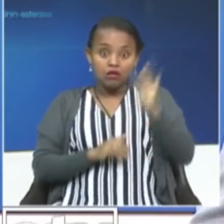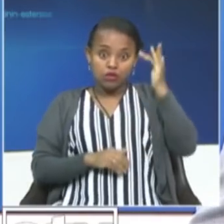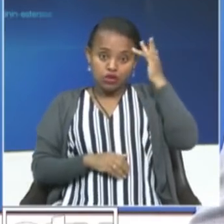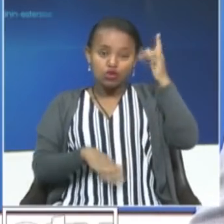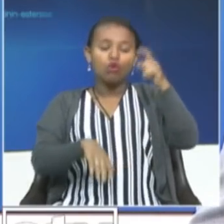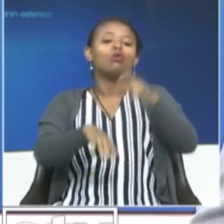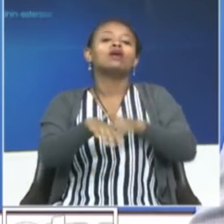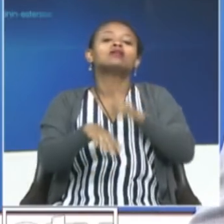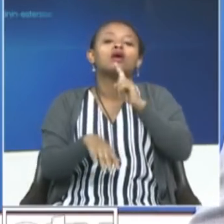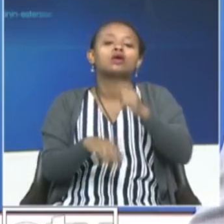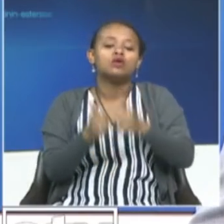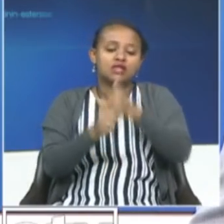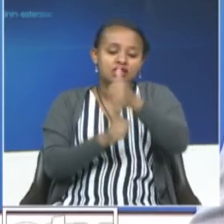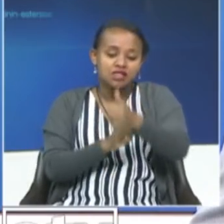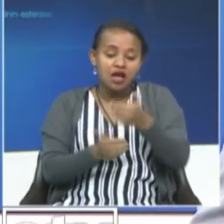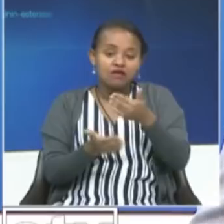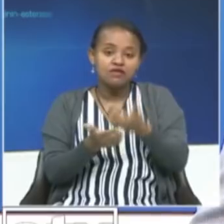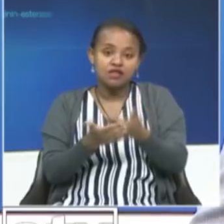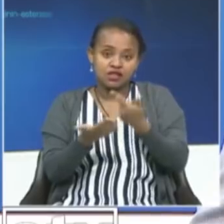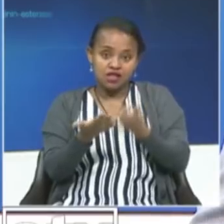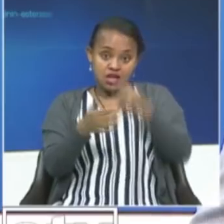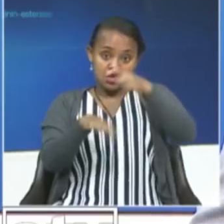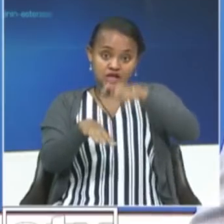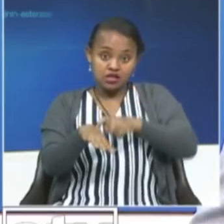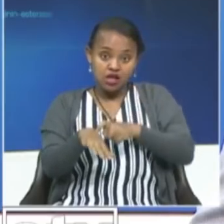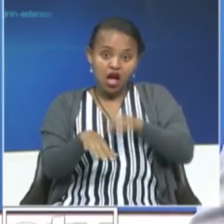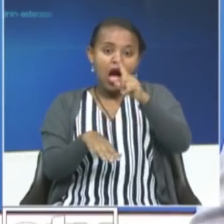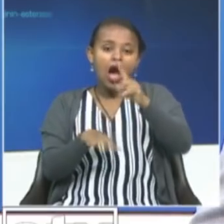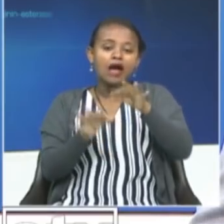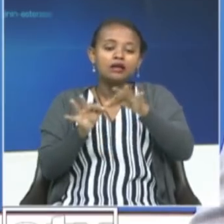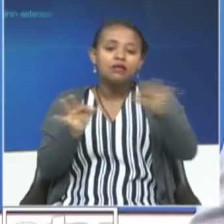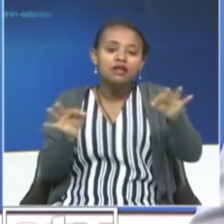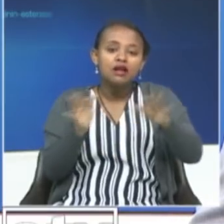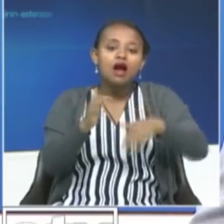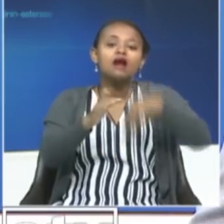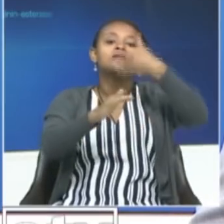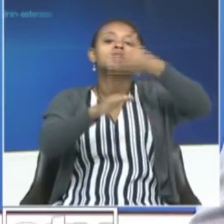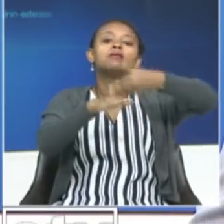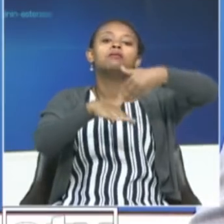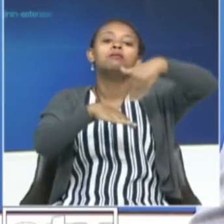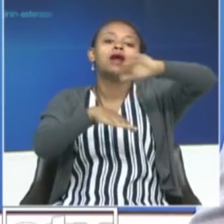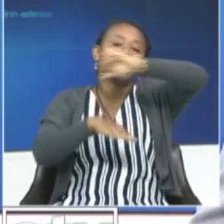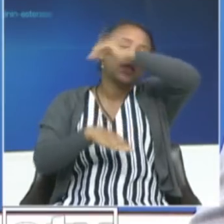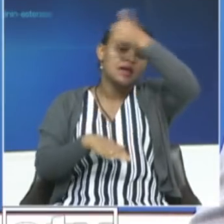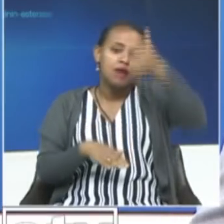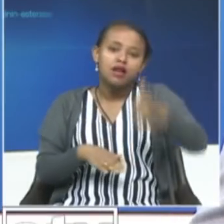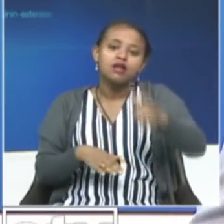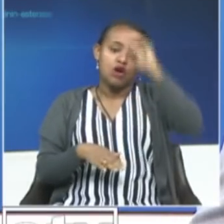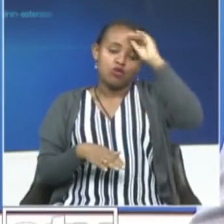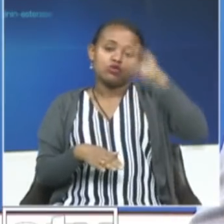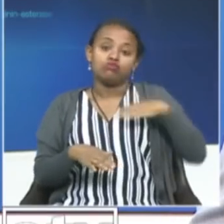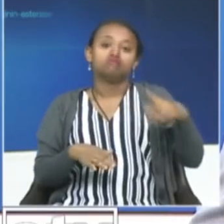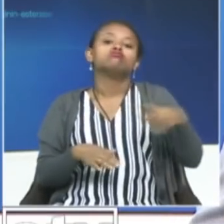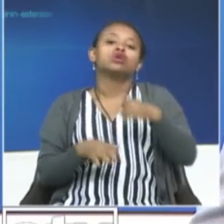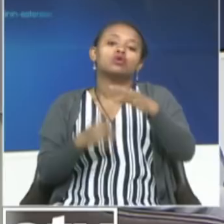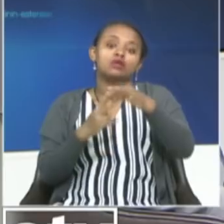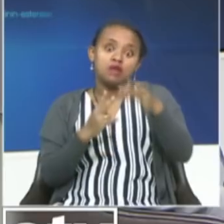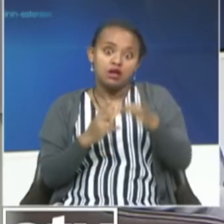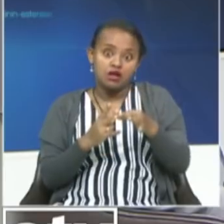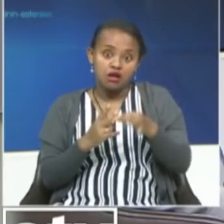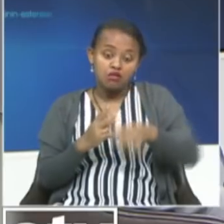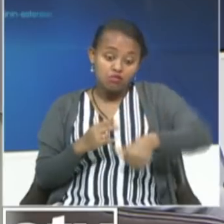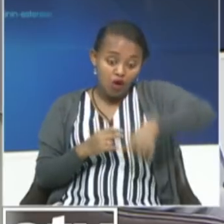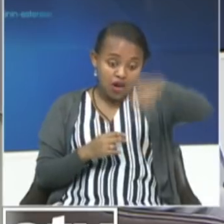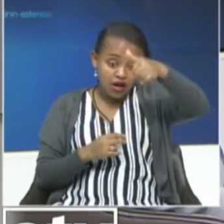ነው እስኪያልፍ ድረስ ይህን ጊዜ አንድ ሜትር እና ከዛ በላይ ከማንኛውም ሰው ቢሆን ይመረጣል። በዋናነት ግን